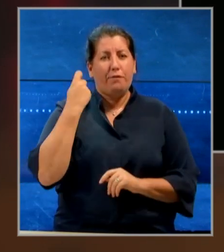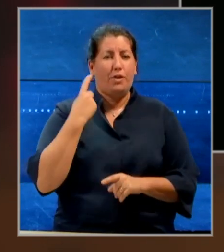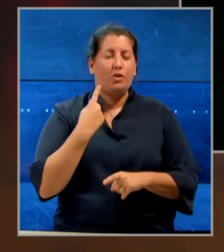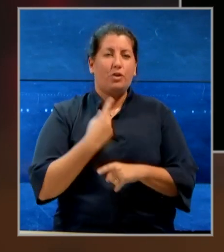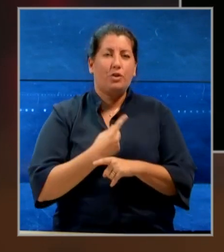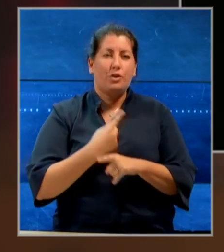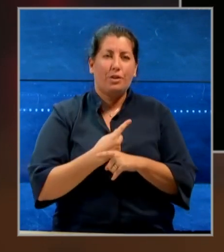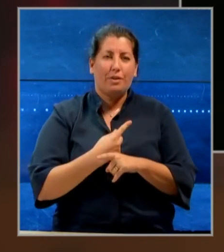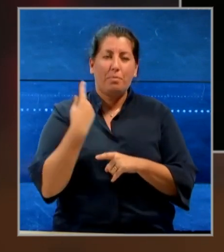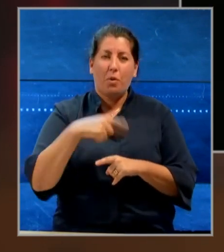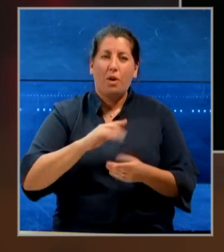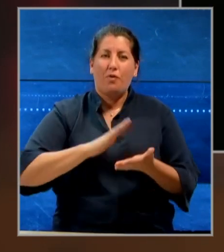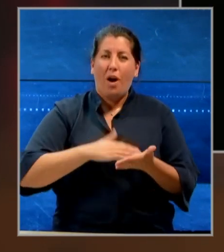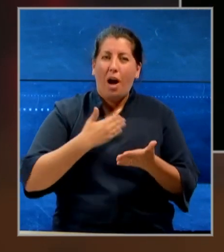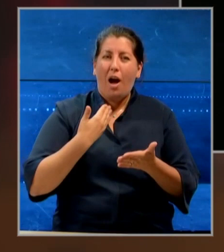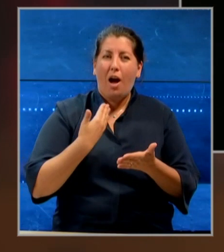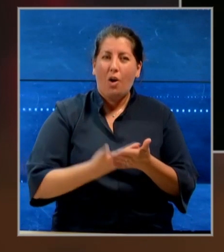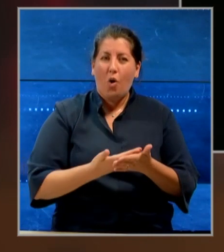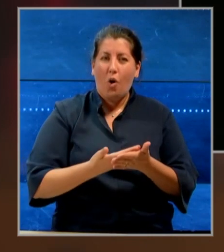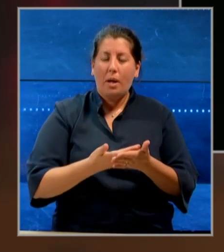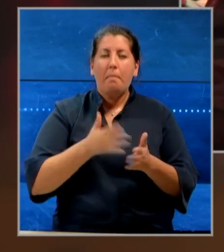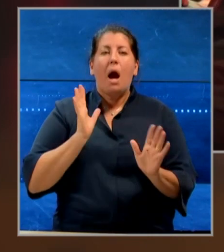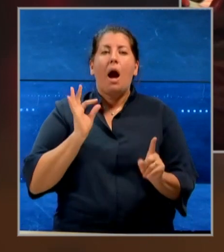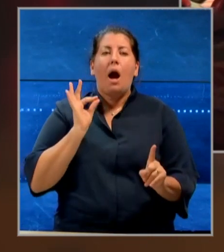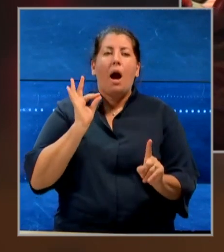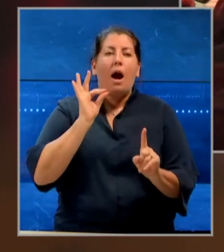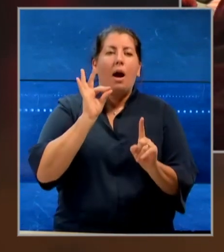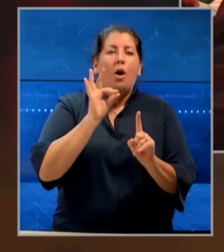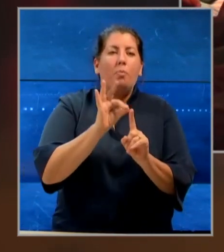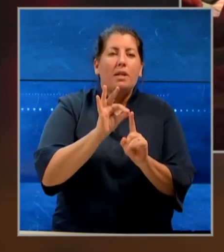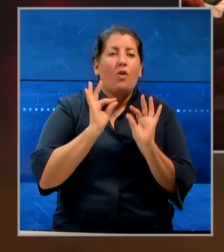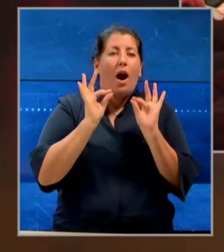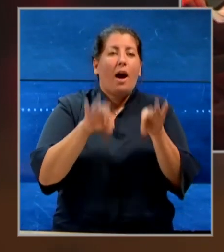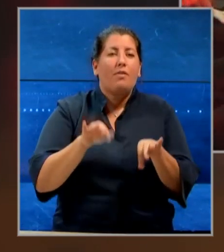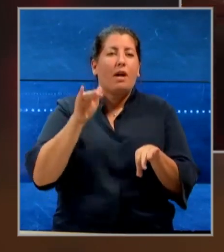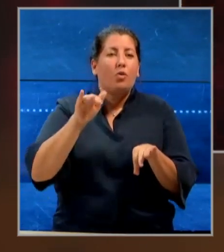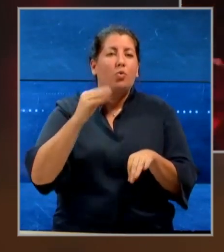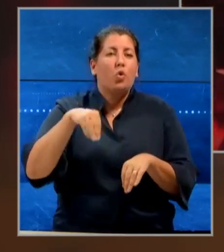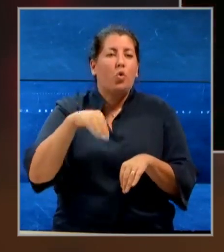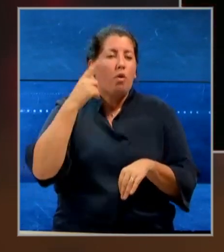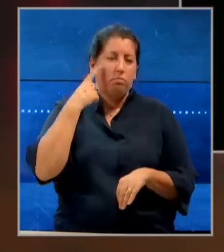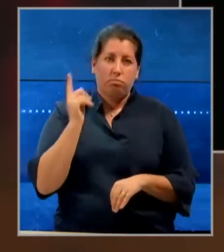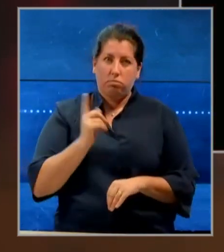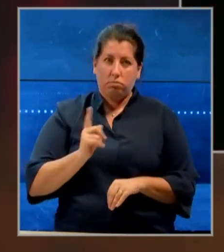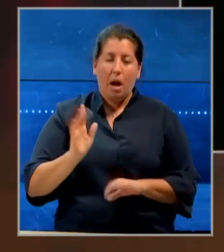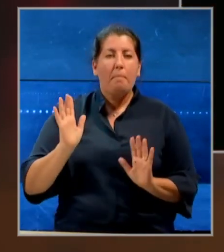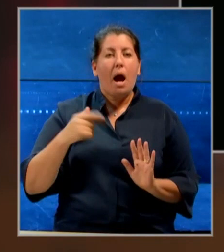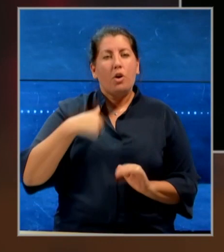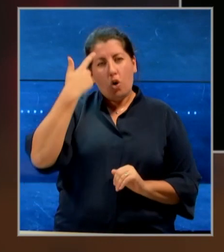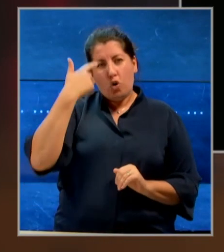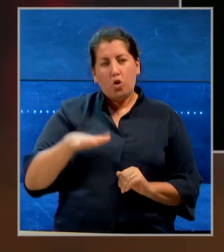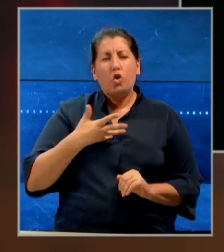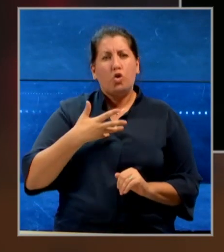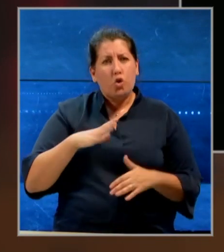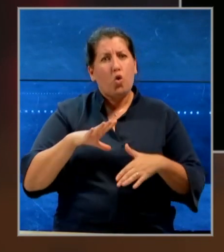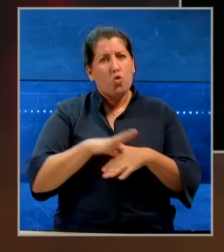valori e possiamo ambire a qualcosa. Dove arriveremo non lo so, io sono anche consapevole che ci sono delle squadre con organici